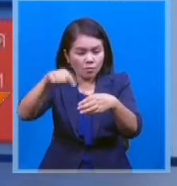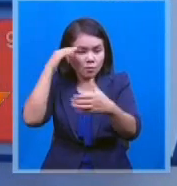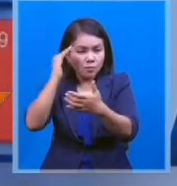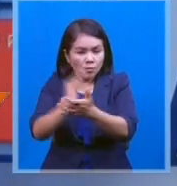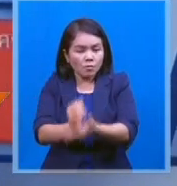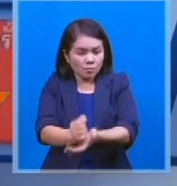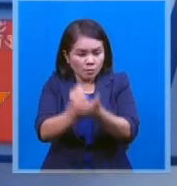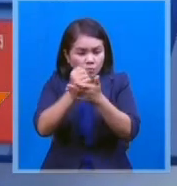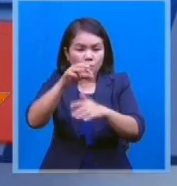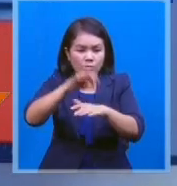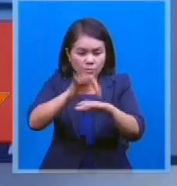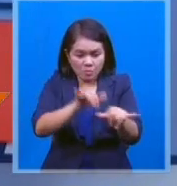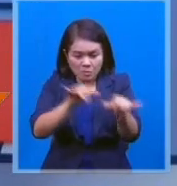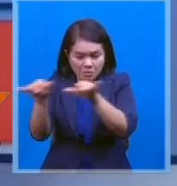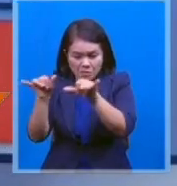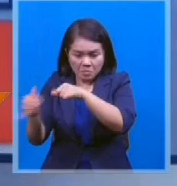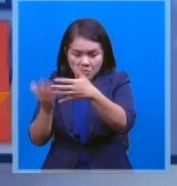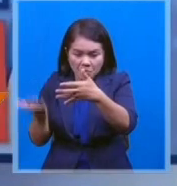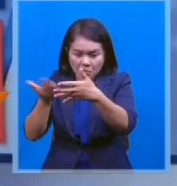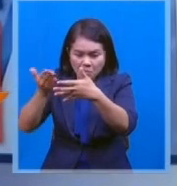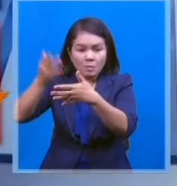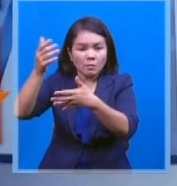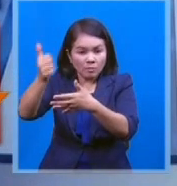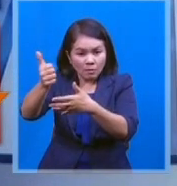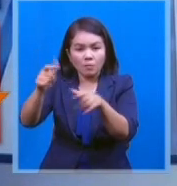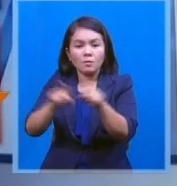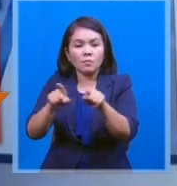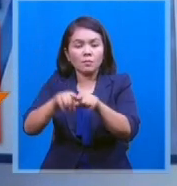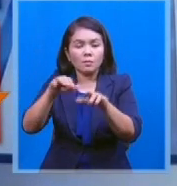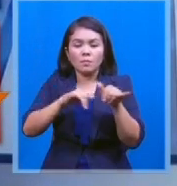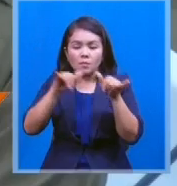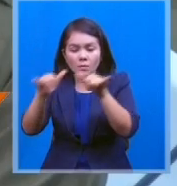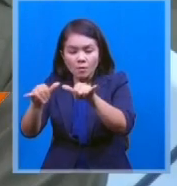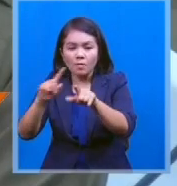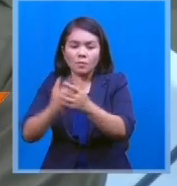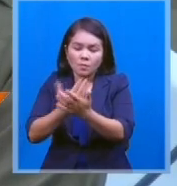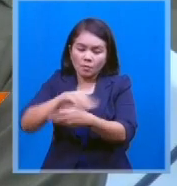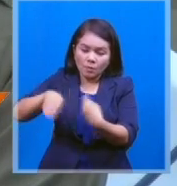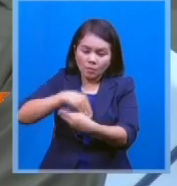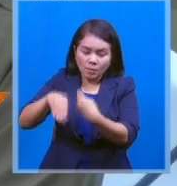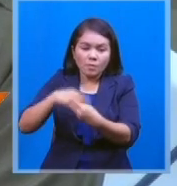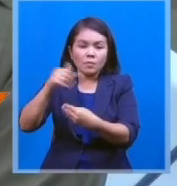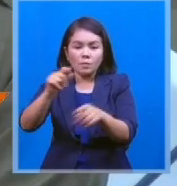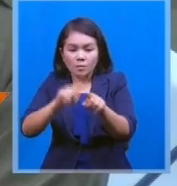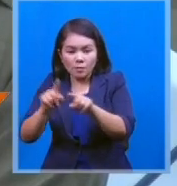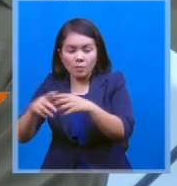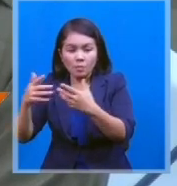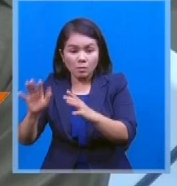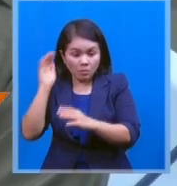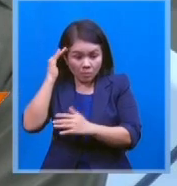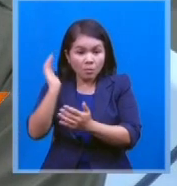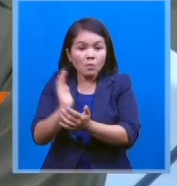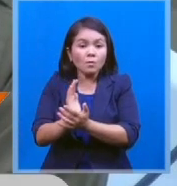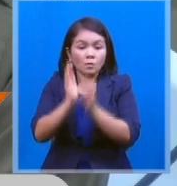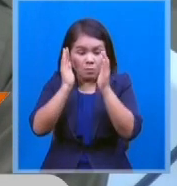ที่จะช่วยวิ่งเต้นเพื่อให้ได้ตำแหน่งที่สูงขึ้นได้แล้วก็มีการโยกย้ายไปอยู่ในพื้นที่ที่มันดีขึ้นทำให้มีเหยื่อซึ่งก็คือข้าราชการตำรวจกว่า